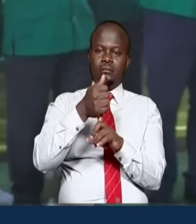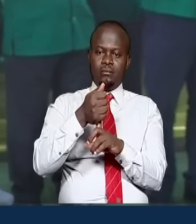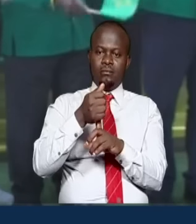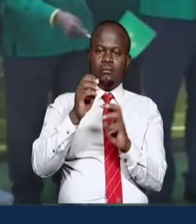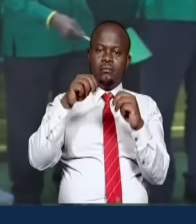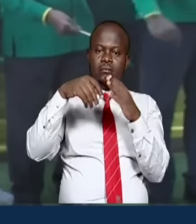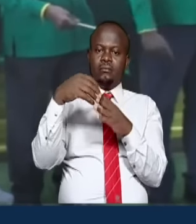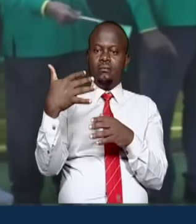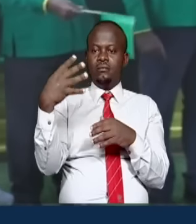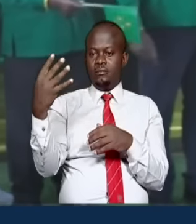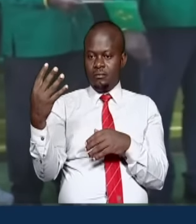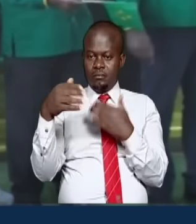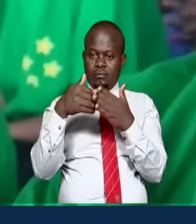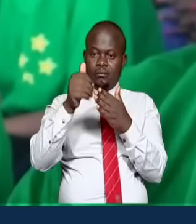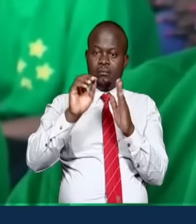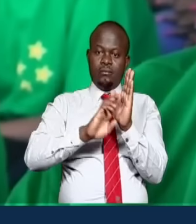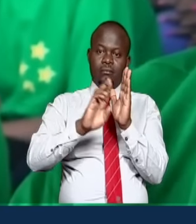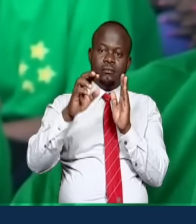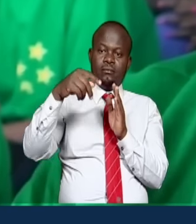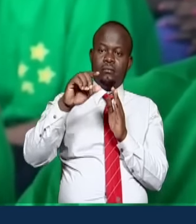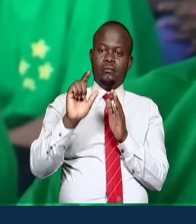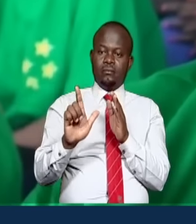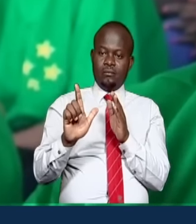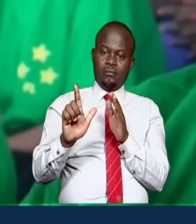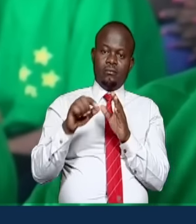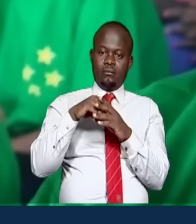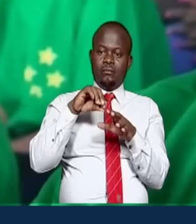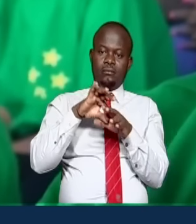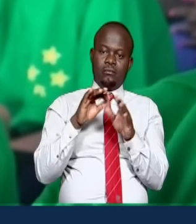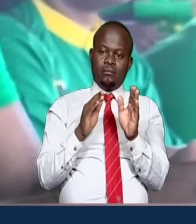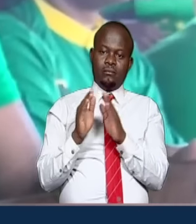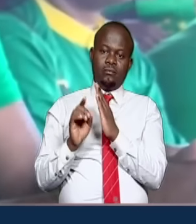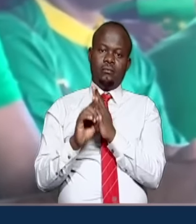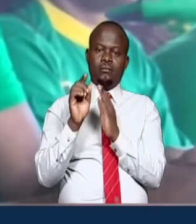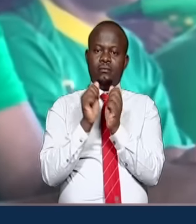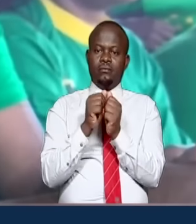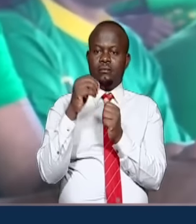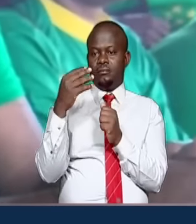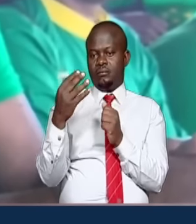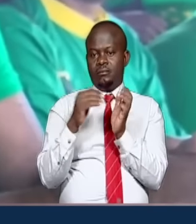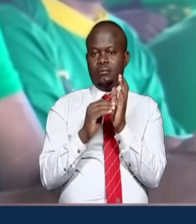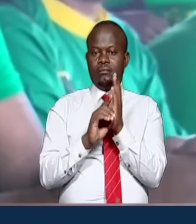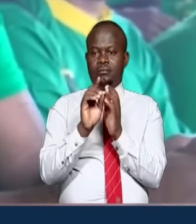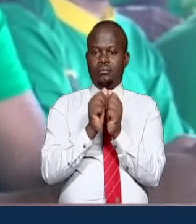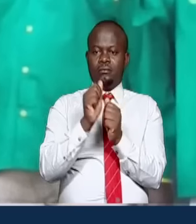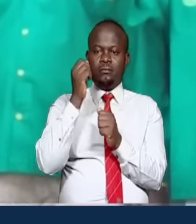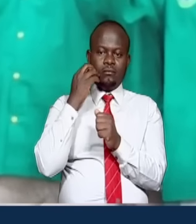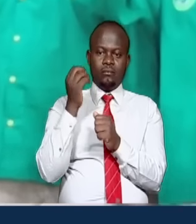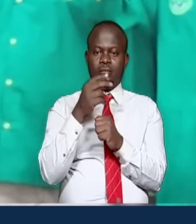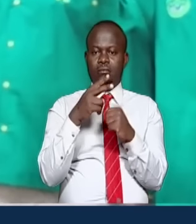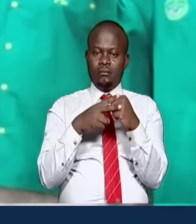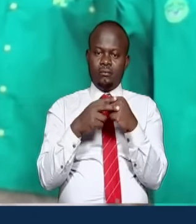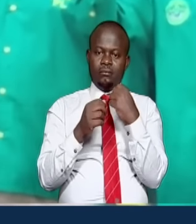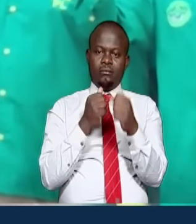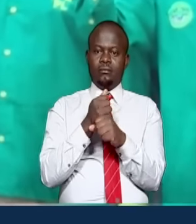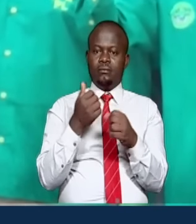depite 54 nibo bahagarariye ishyaka PL mu matora ateganyijwe ku itariki ya 14 n'itariki 15 z'ukwezi kwa 7